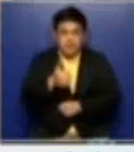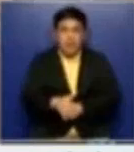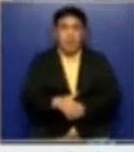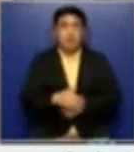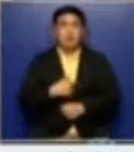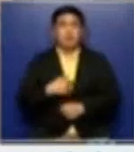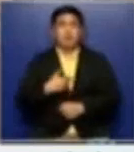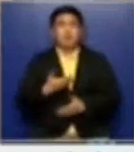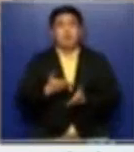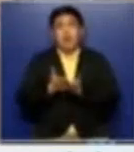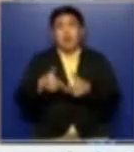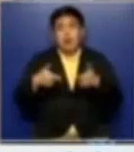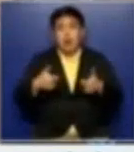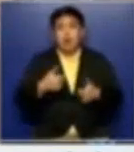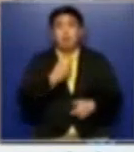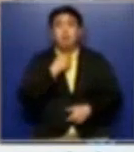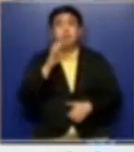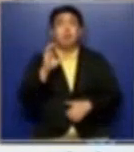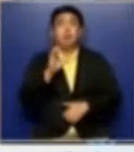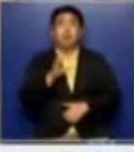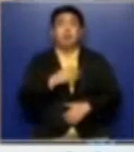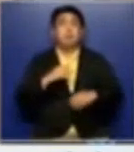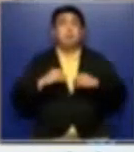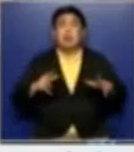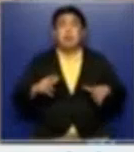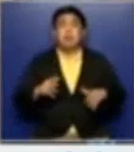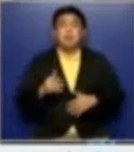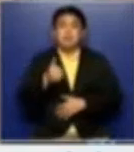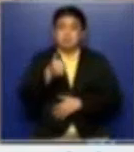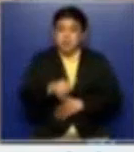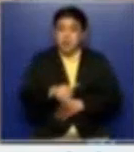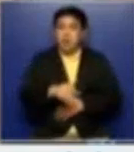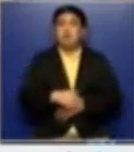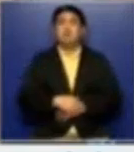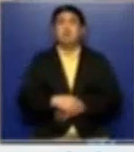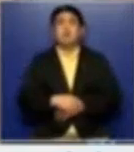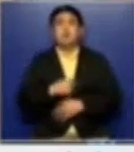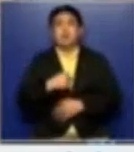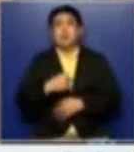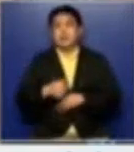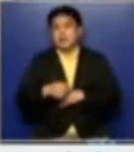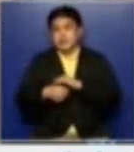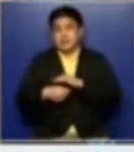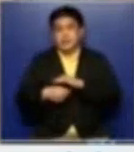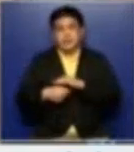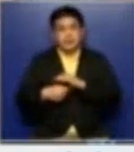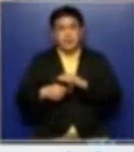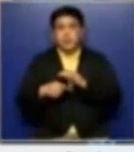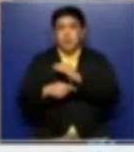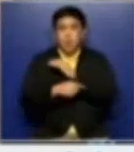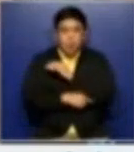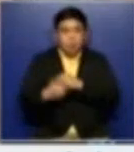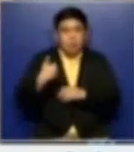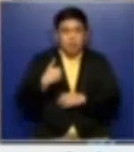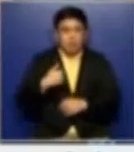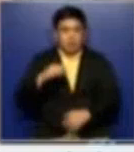รองแรกแหกกระเจอให้คอแตกไม่เกี่ยวหรือดีไม่ดีคิดว่ากูเส้นใหญ่สักอย่างหรือซ้ำไปเปล่ามีเส้นก